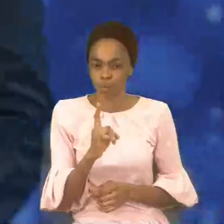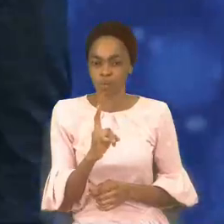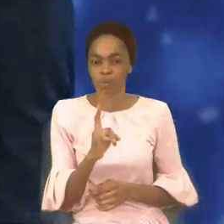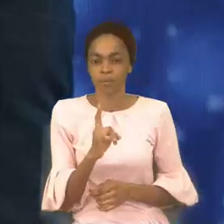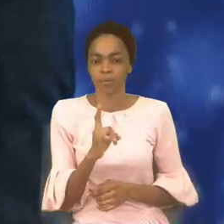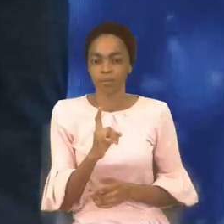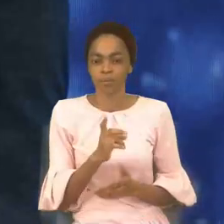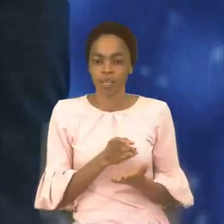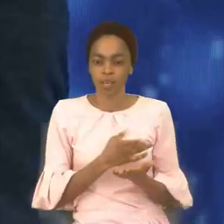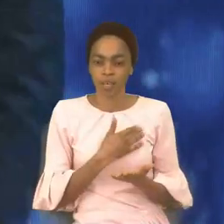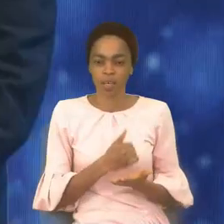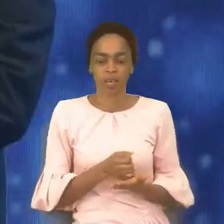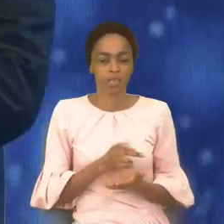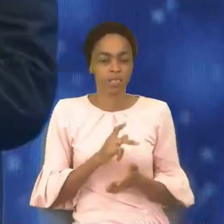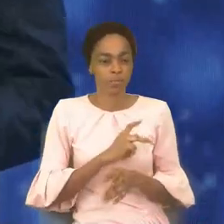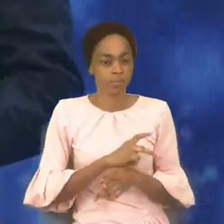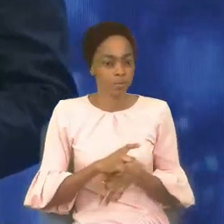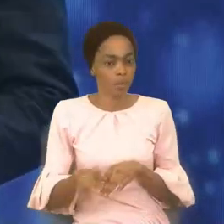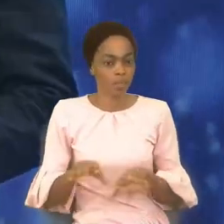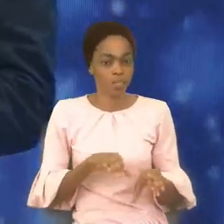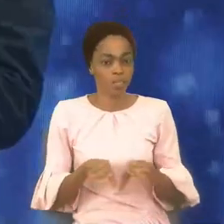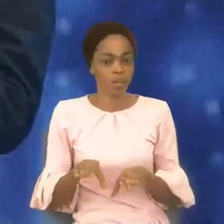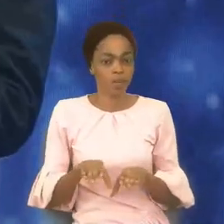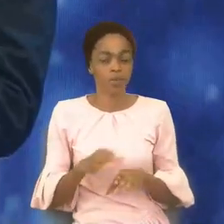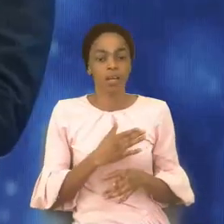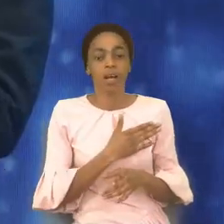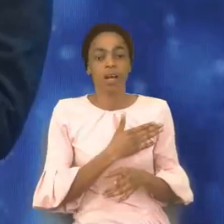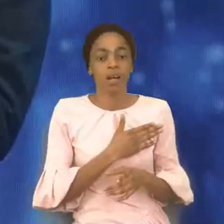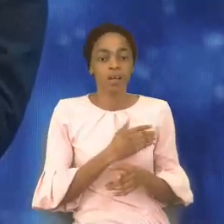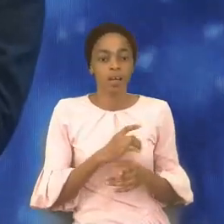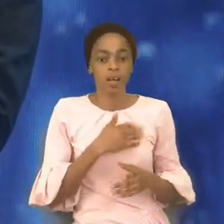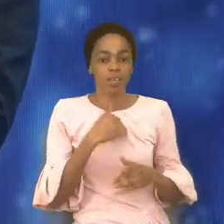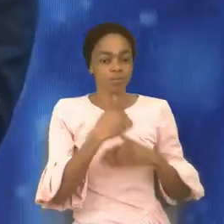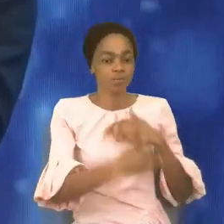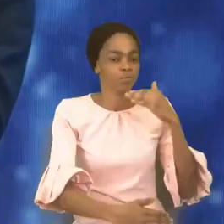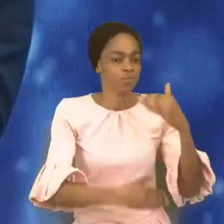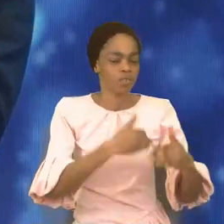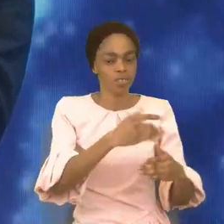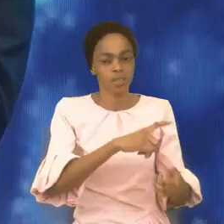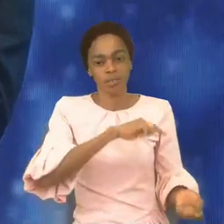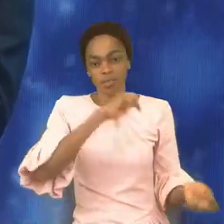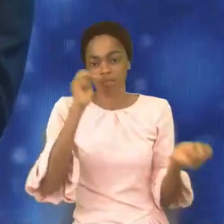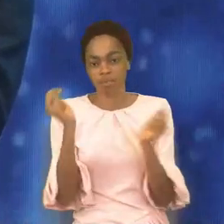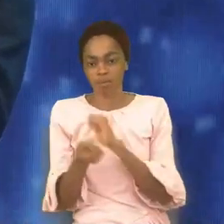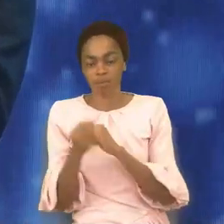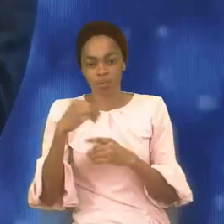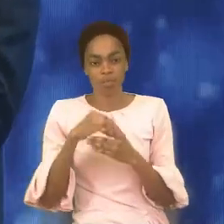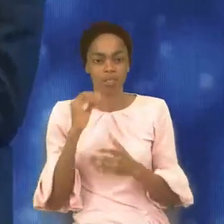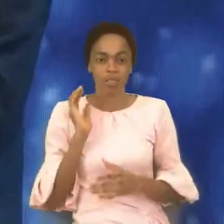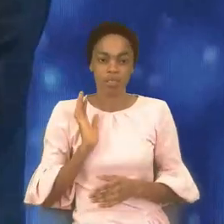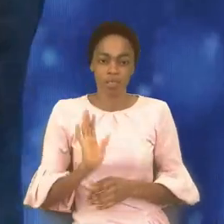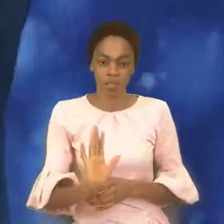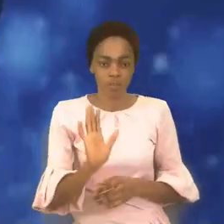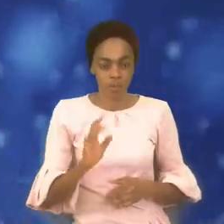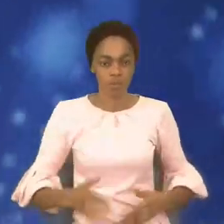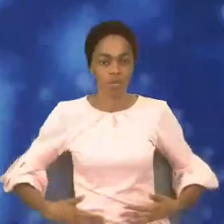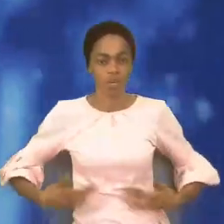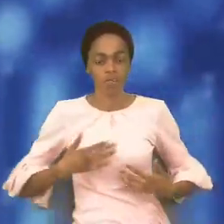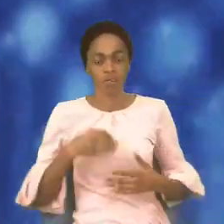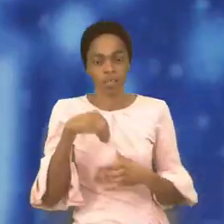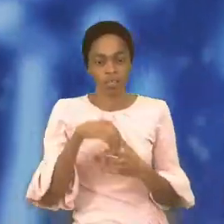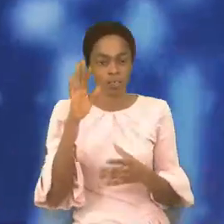la transformation authentique, pratique et progressive dans ta vie et dans